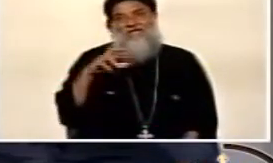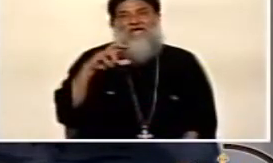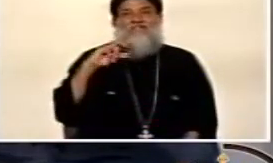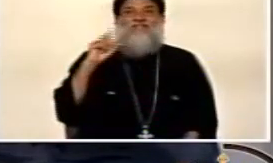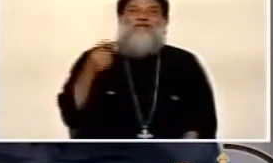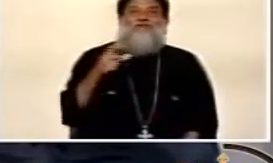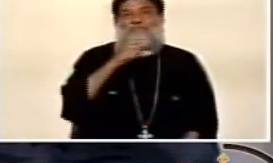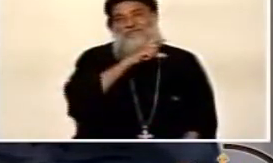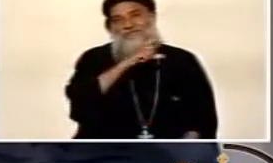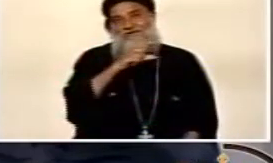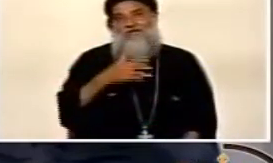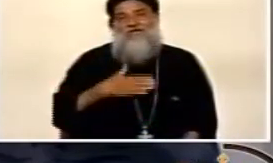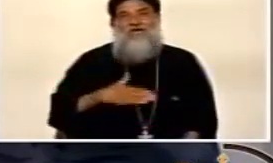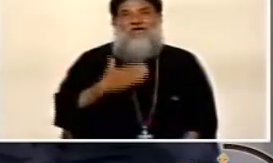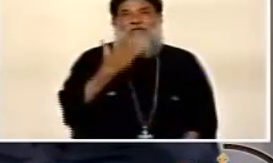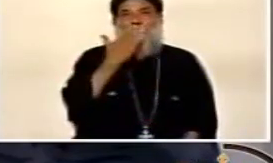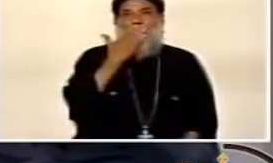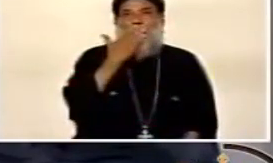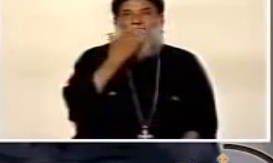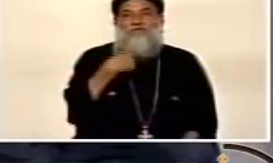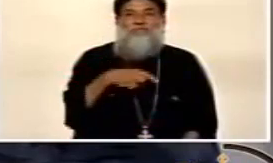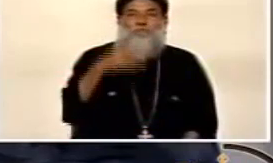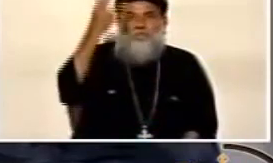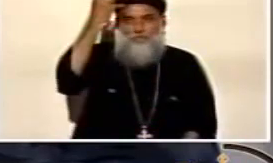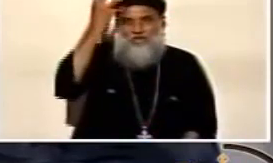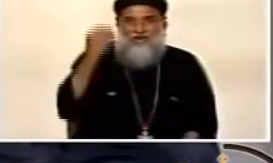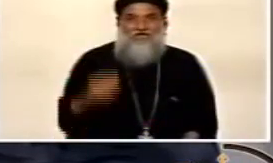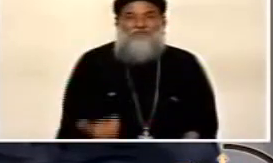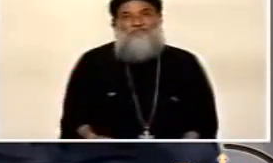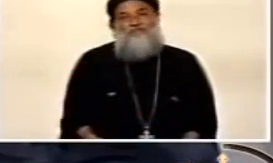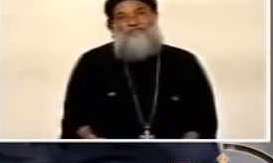من شهر أبيب. إحنا خلصنا إنجيل عشية،